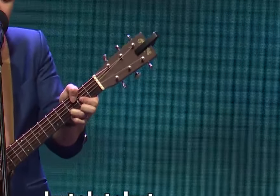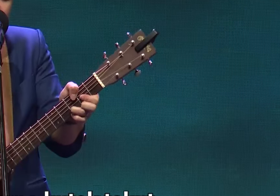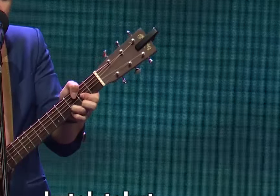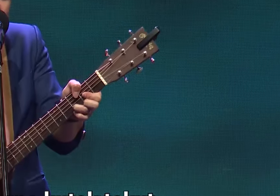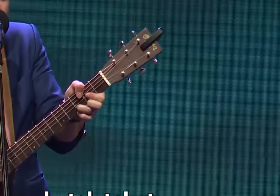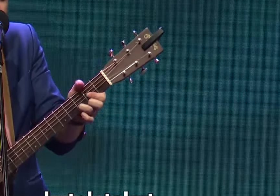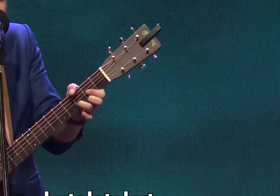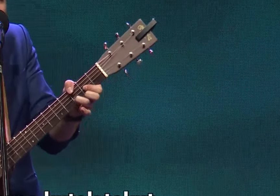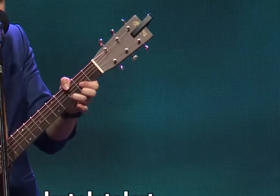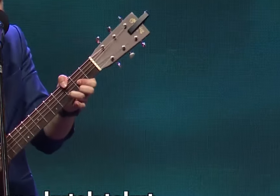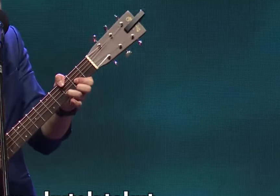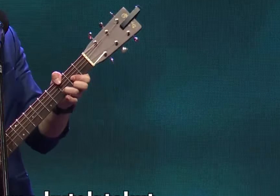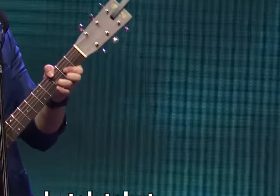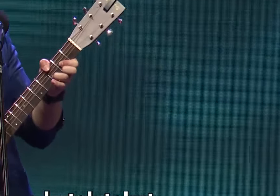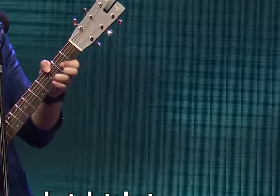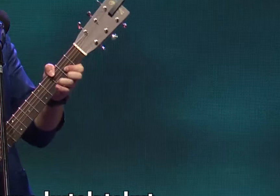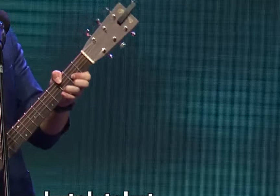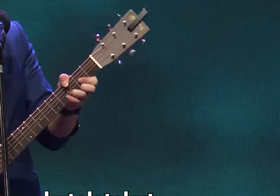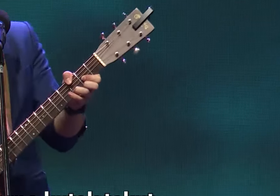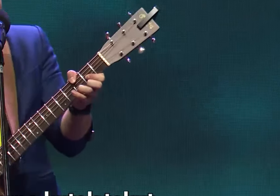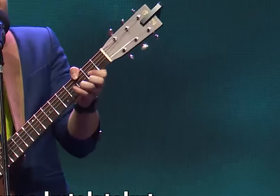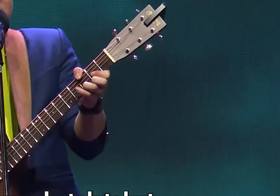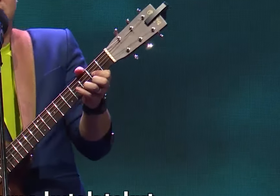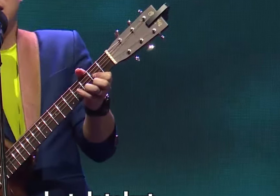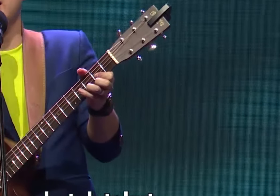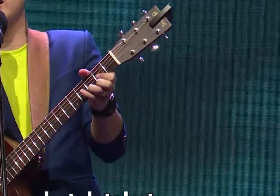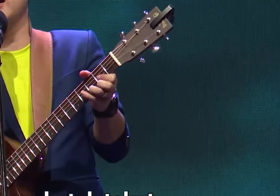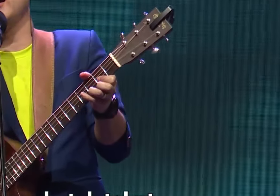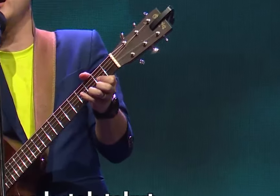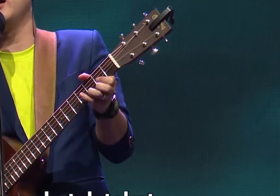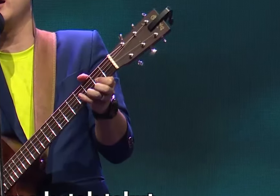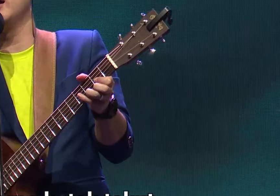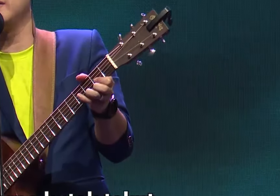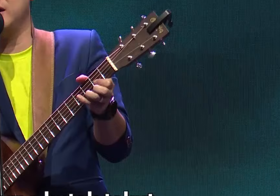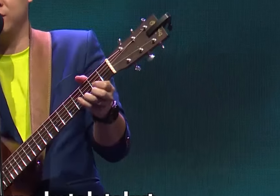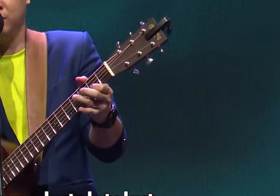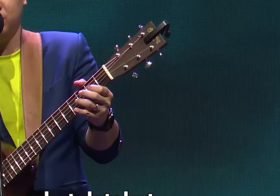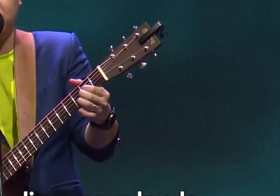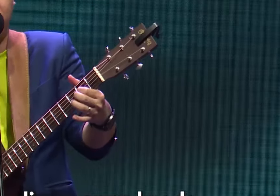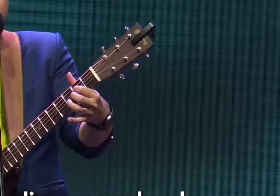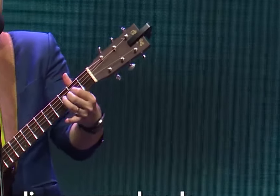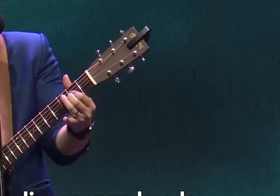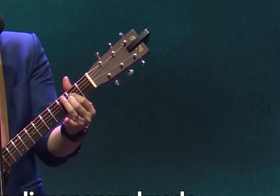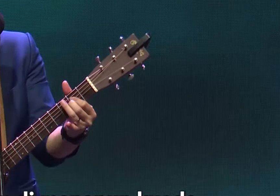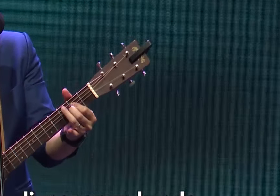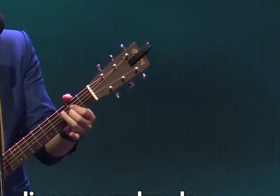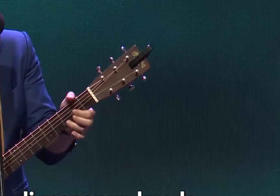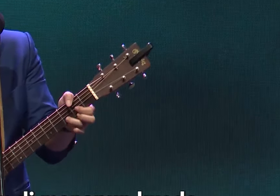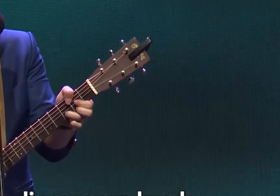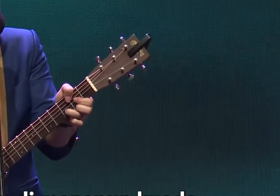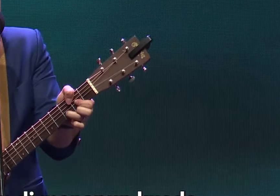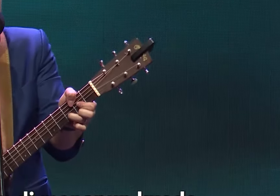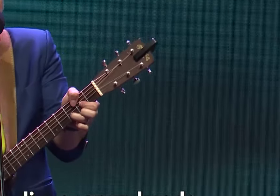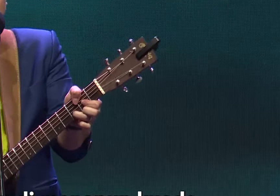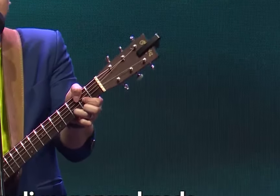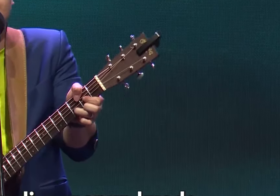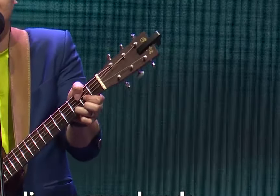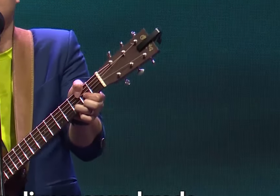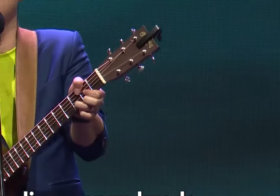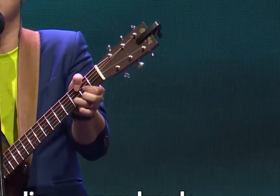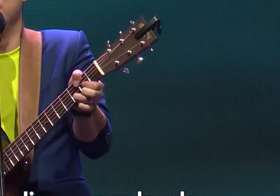Sabar dan menerpa, ku tak takut, karena